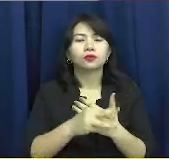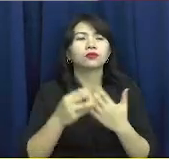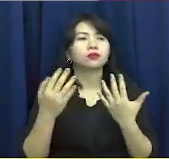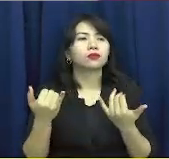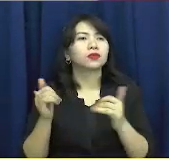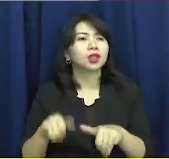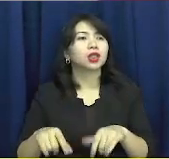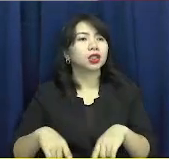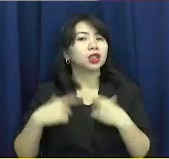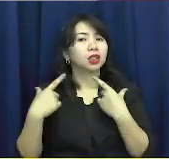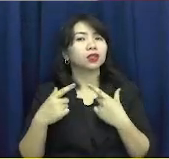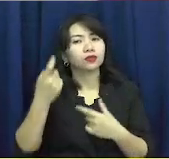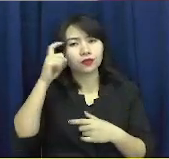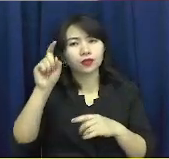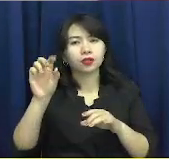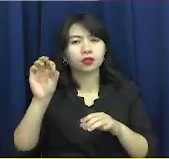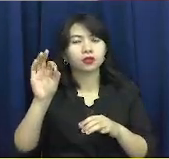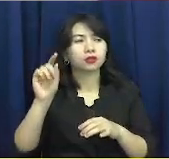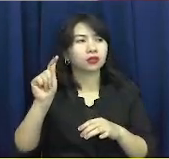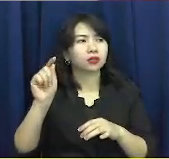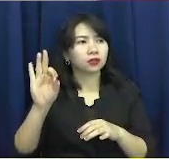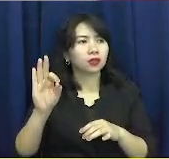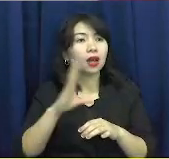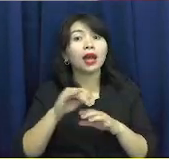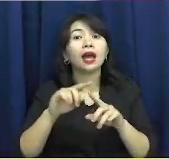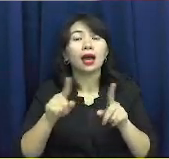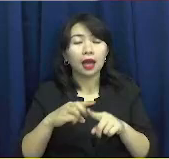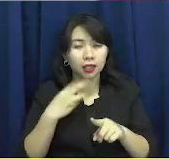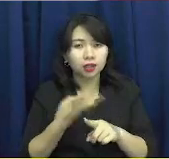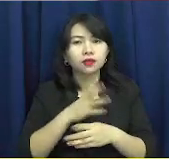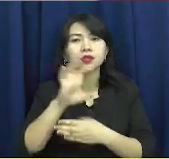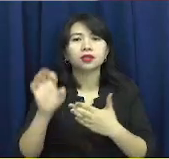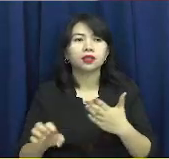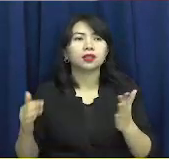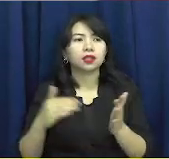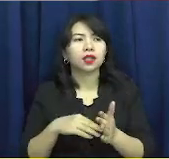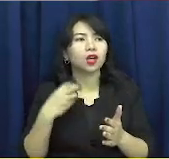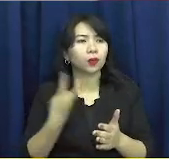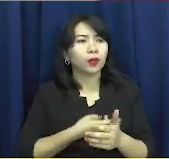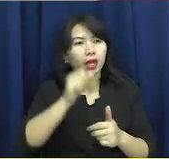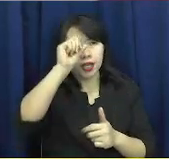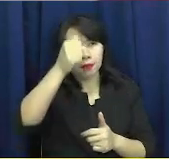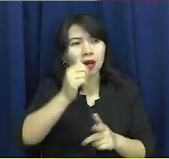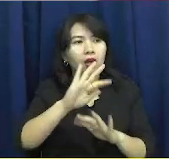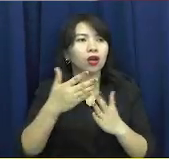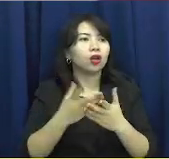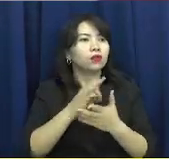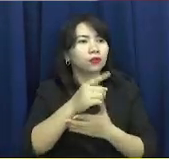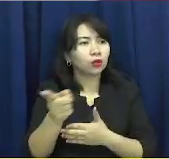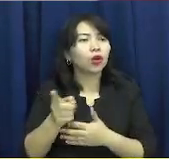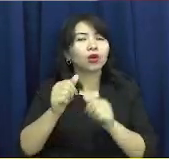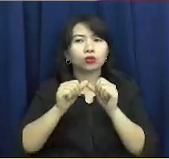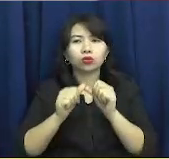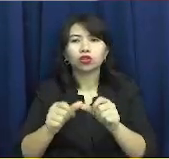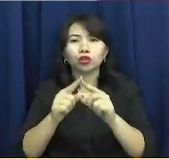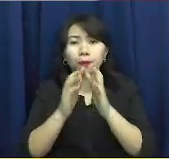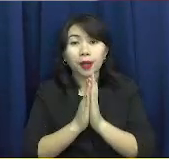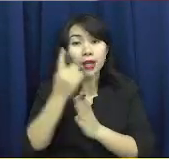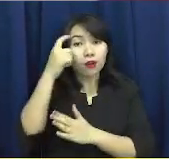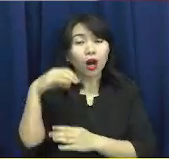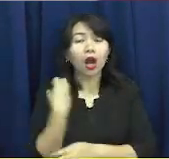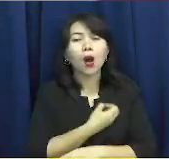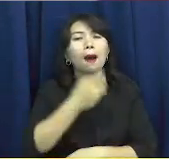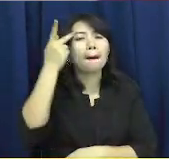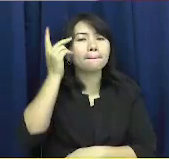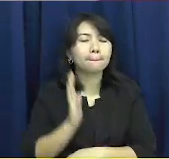po natin. Alright? And of course, sa ating pong pagtatapos mga kapatid, nais ko pong ipaalala sa bawat sis natin, let's keep on praying for our pastor.